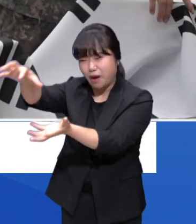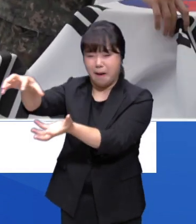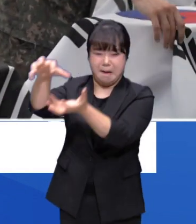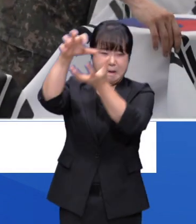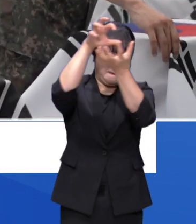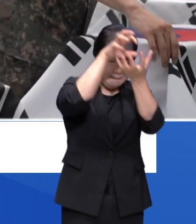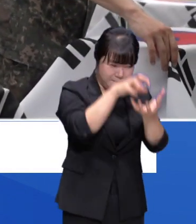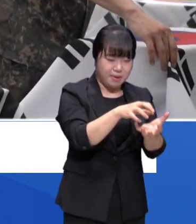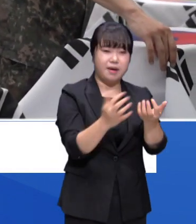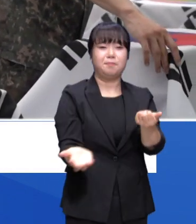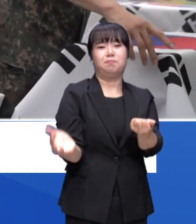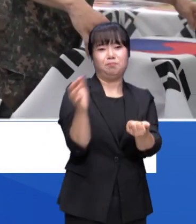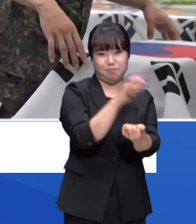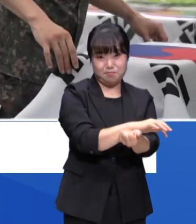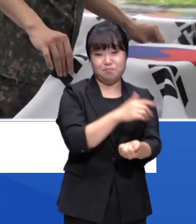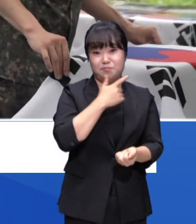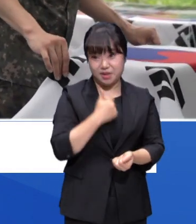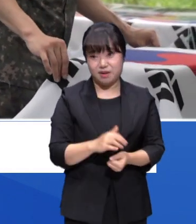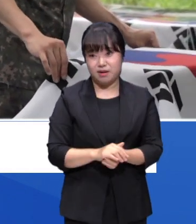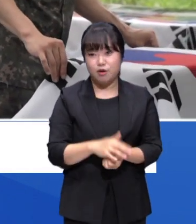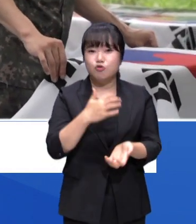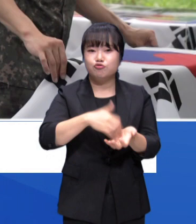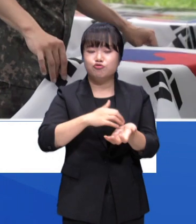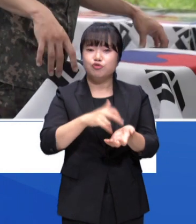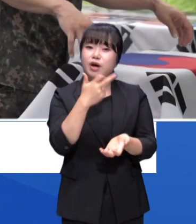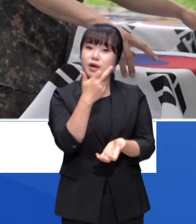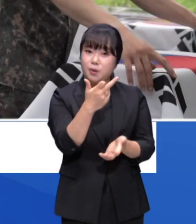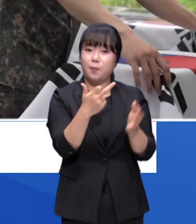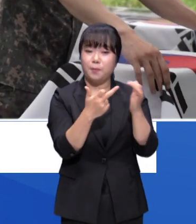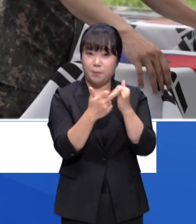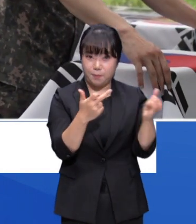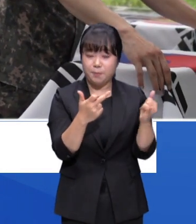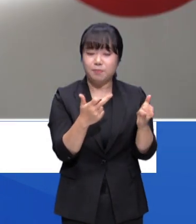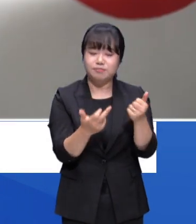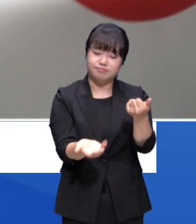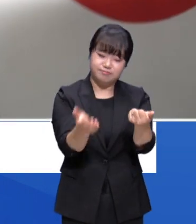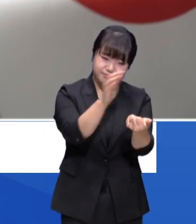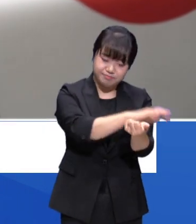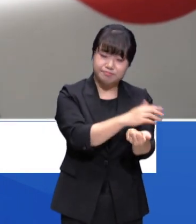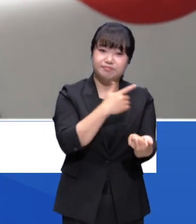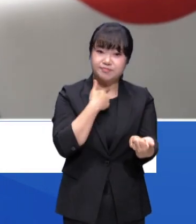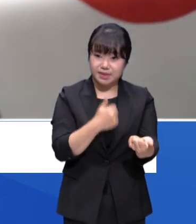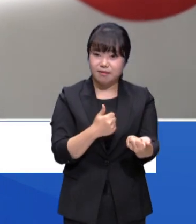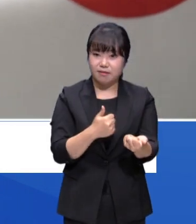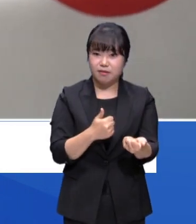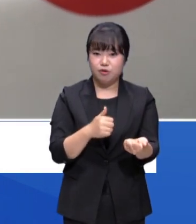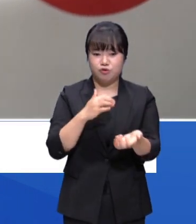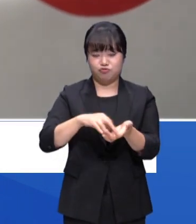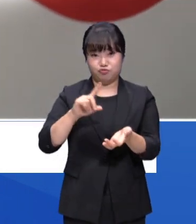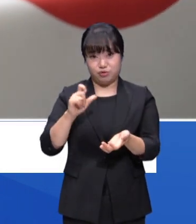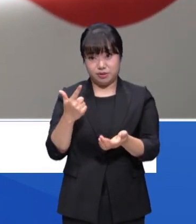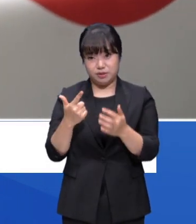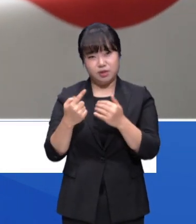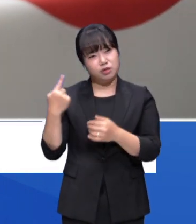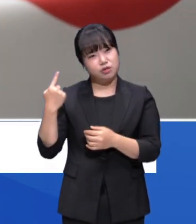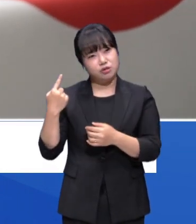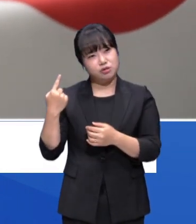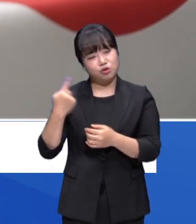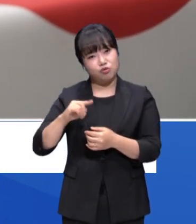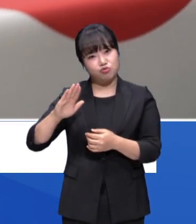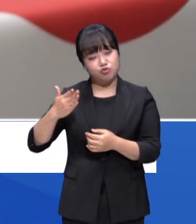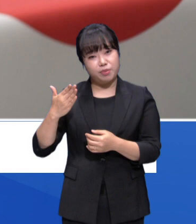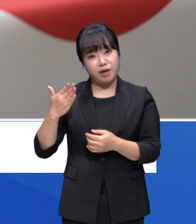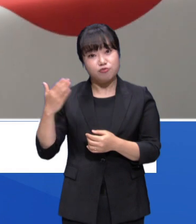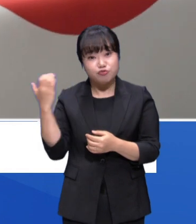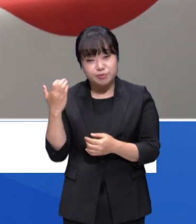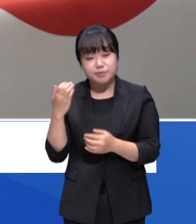그 안에는 이제 당초에 17분, 총 17분이 계셨고요. 16분은